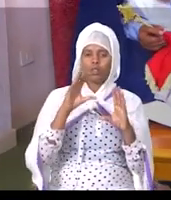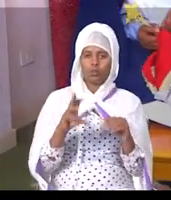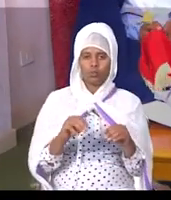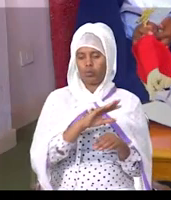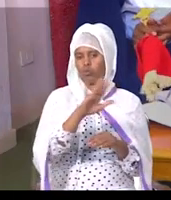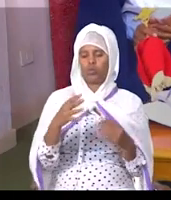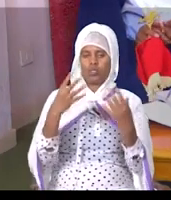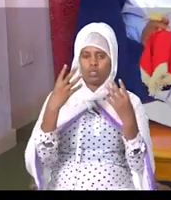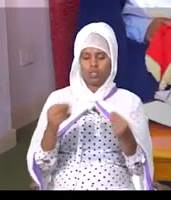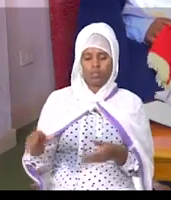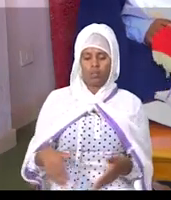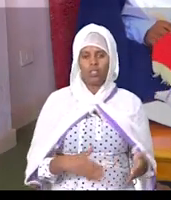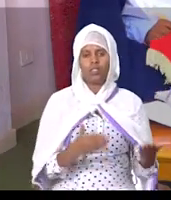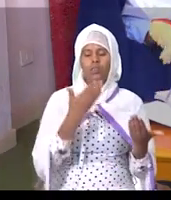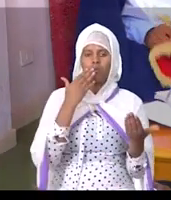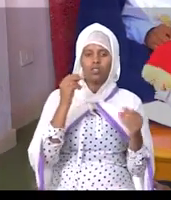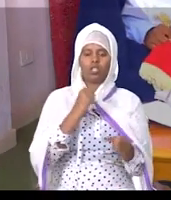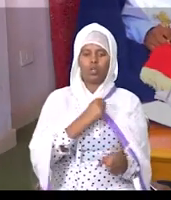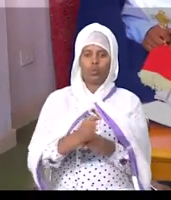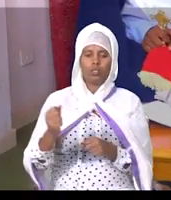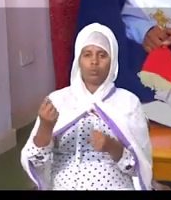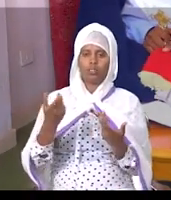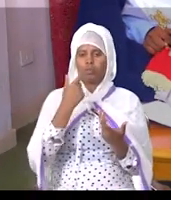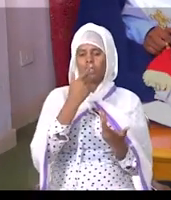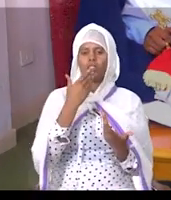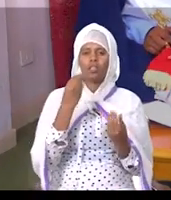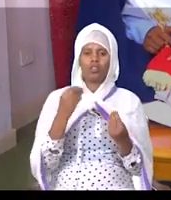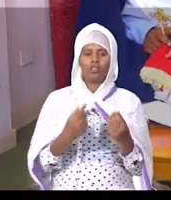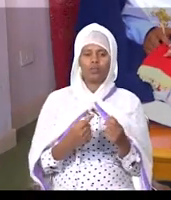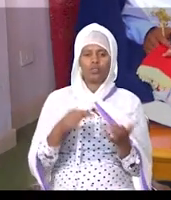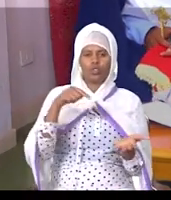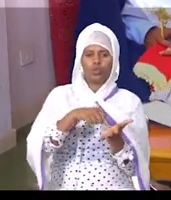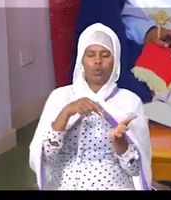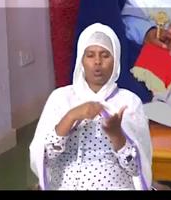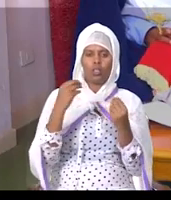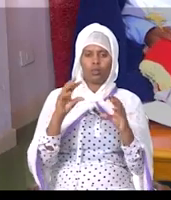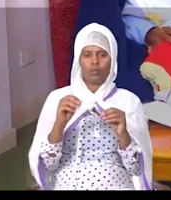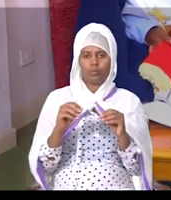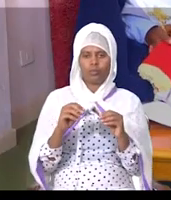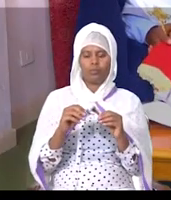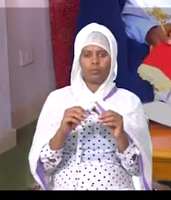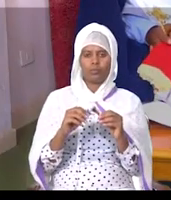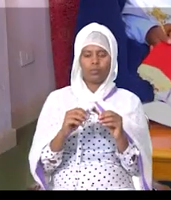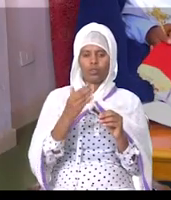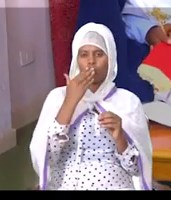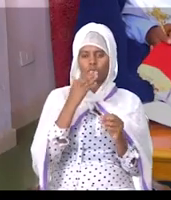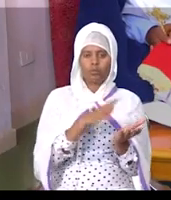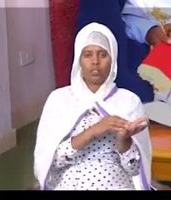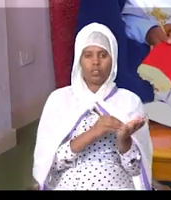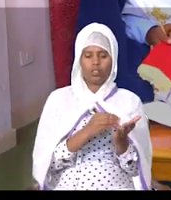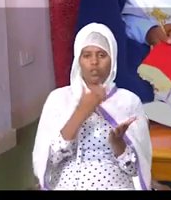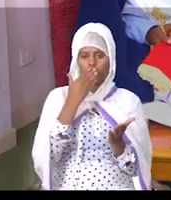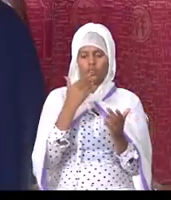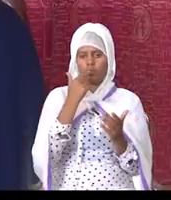እንታይ እዩ? መንገዲ ዝተባሃለ እንታይ እዩ? ከውሒ ዝተባሃለ እንታይ እዩ? እሾኽ ዝተባሃለ እንታይ እዩ?